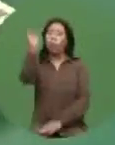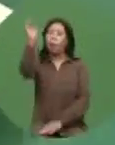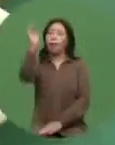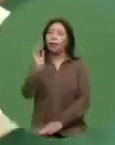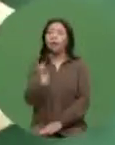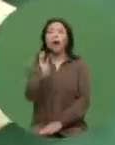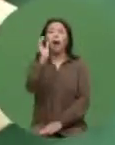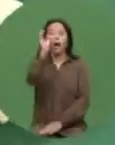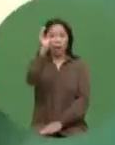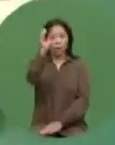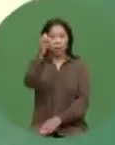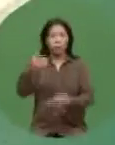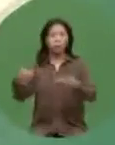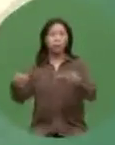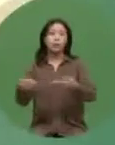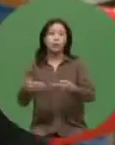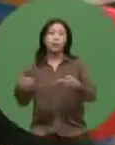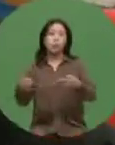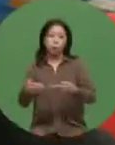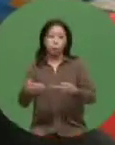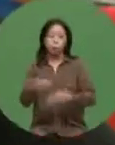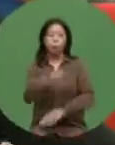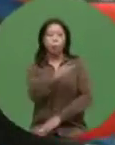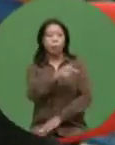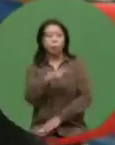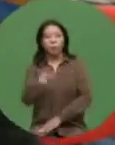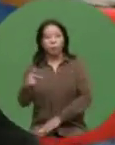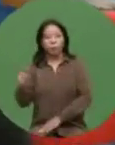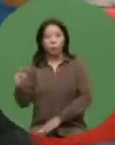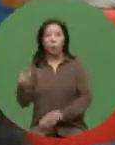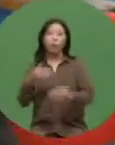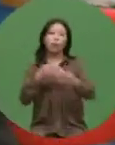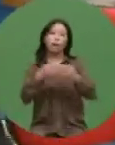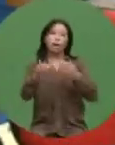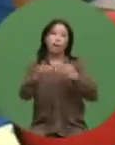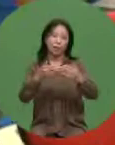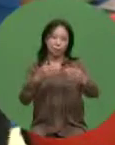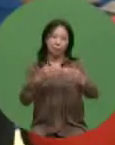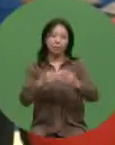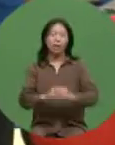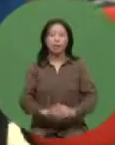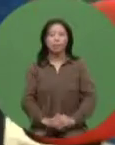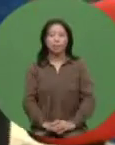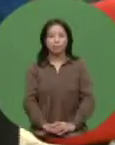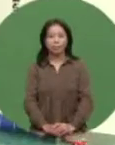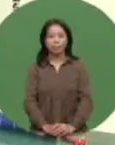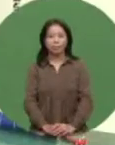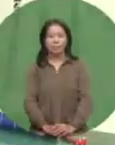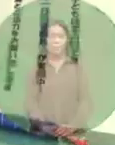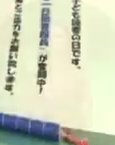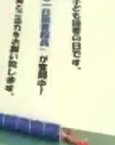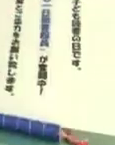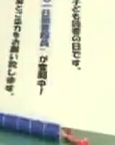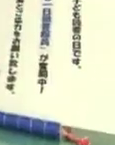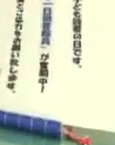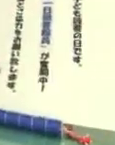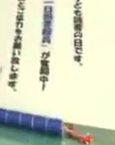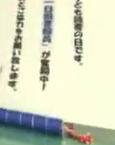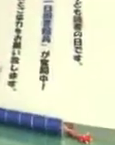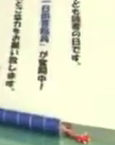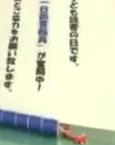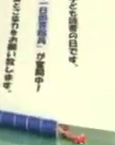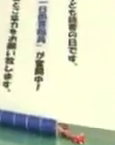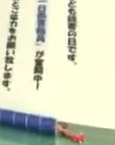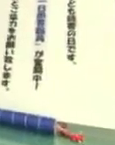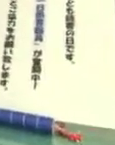却された本を元の位置に戻す配下業務など、さまざまな図書館員の仕事を体験していきました